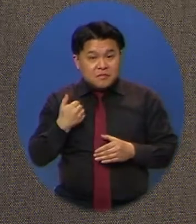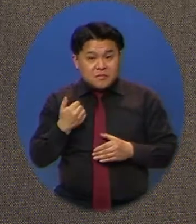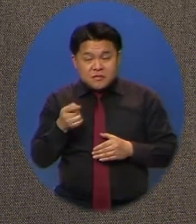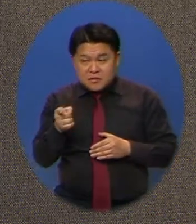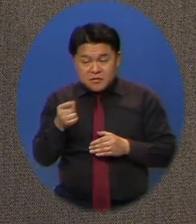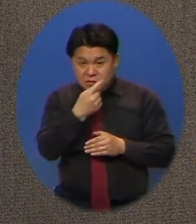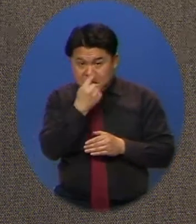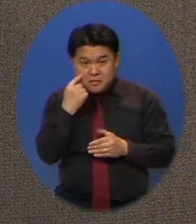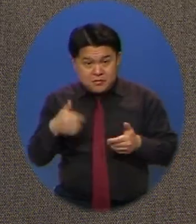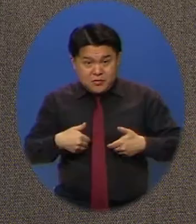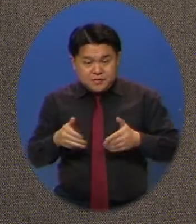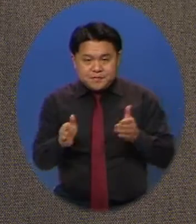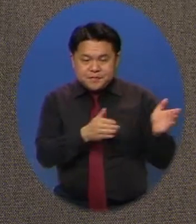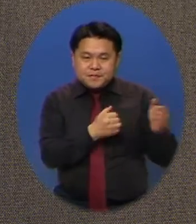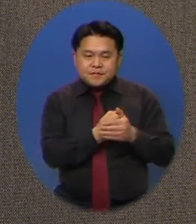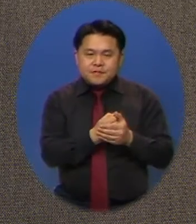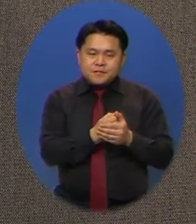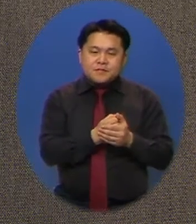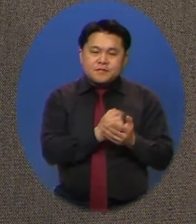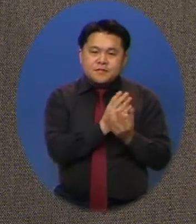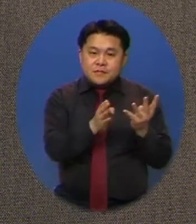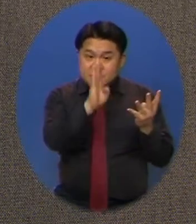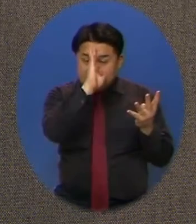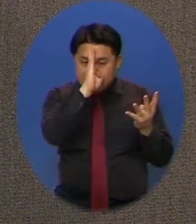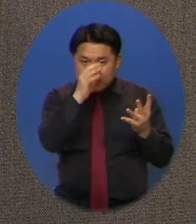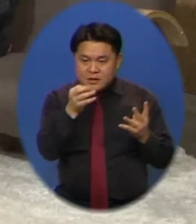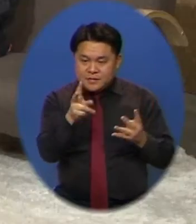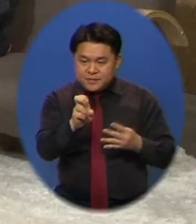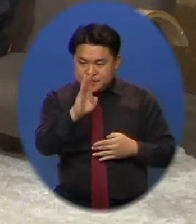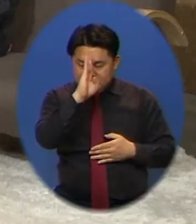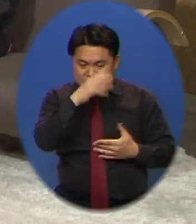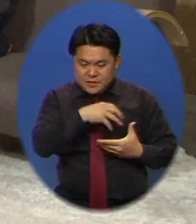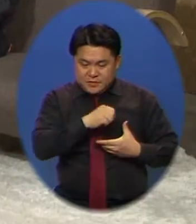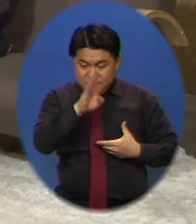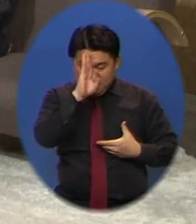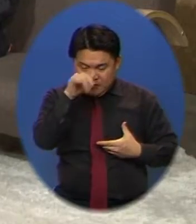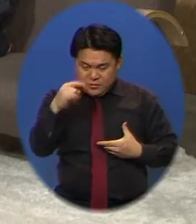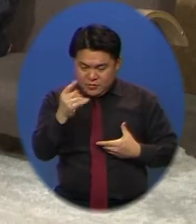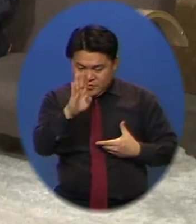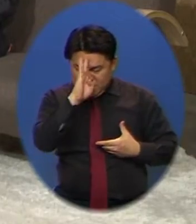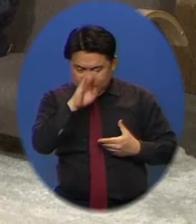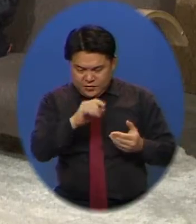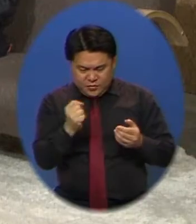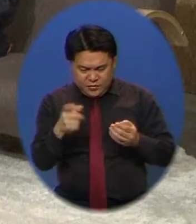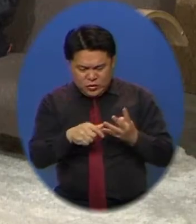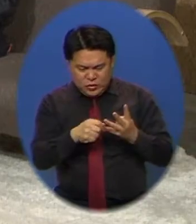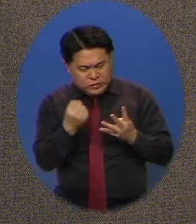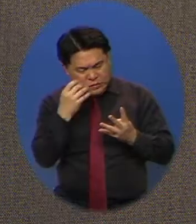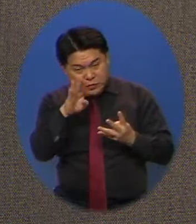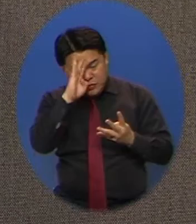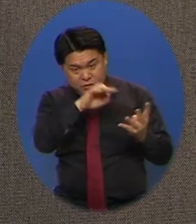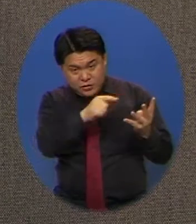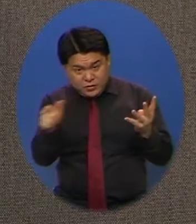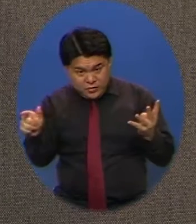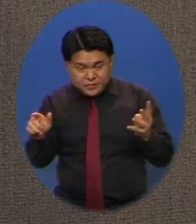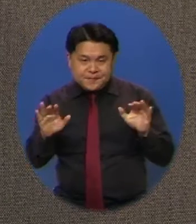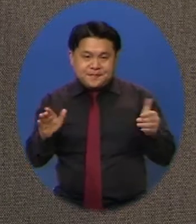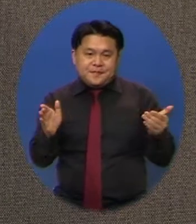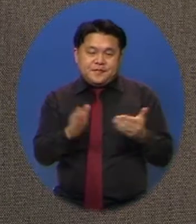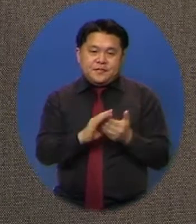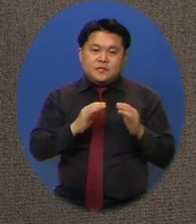4대중증, 암이나 심장질환, 뇌질환, 희귀질환 이런 그 4대중증에 대해서